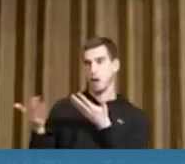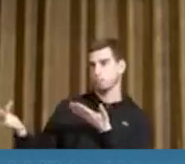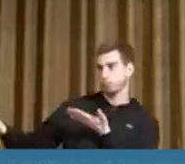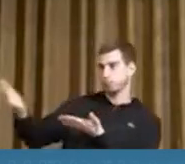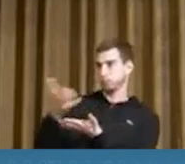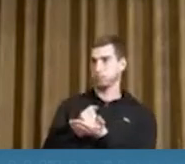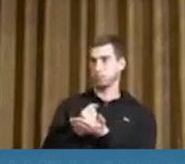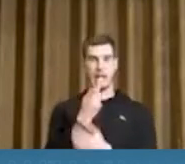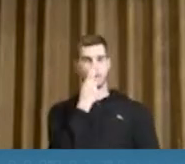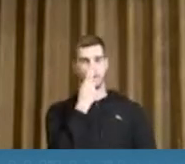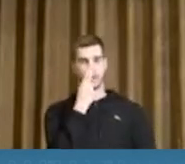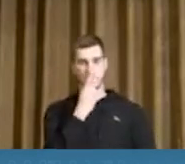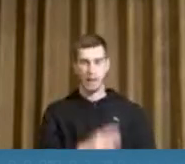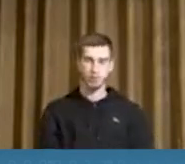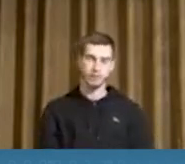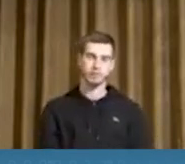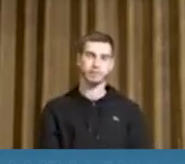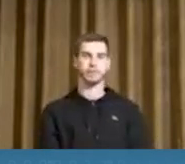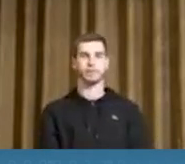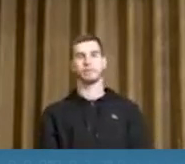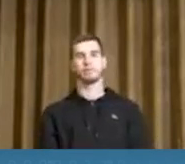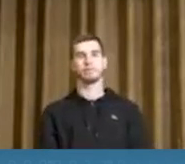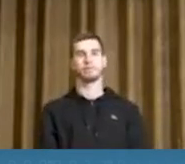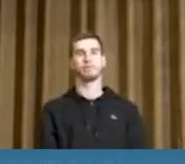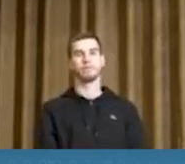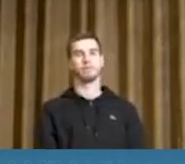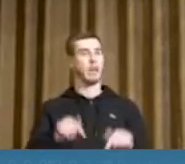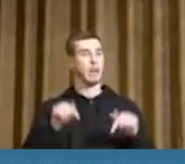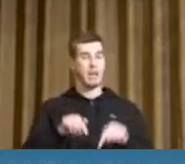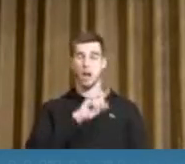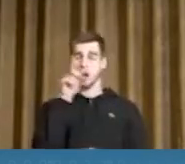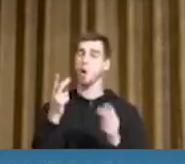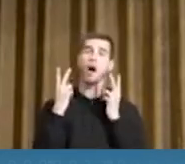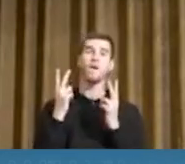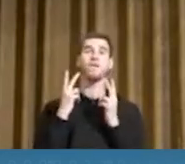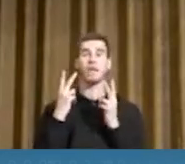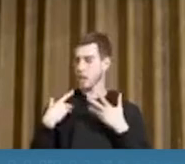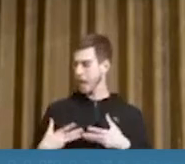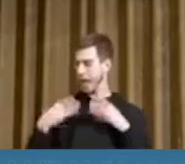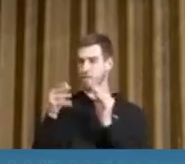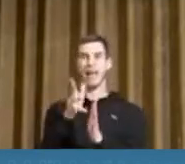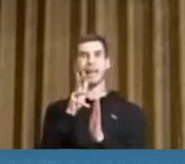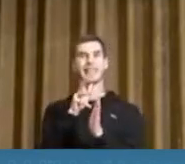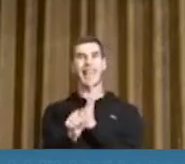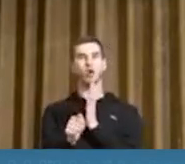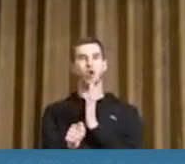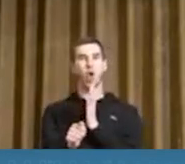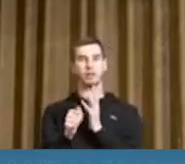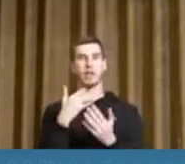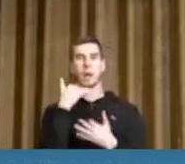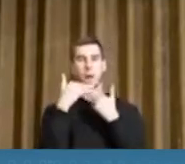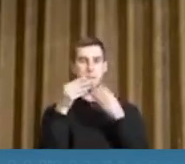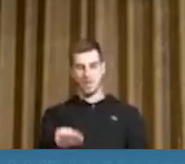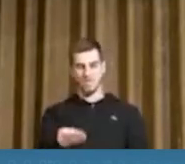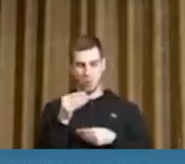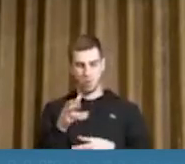In dem Zusammenhang ganz wichtig, wir haben natürlich auch die zuvor gezeigten diagnostischen Eingangsbefunde in die Richtung abgeglichen und sahen eben